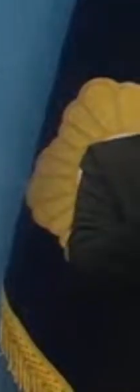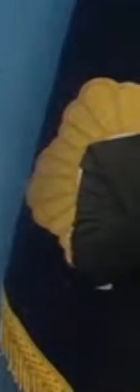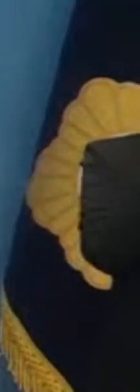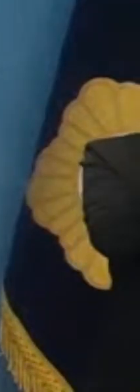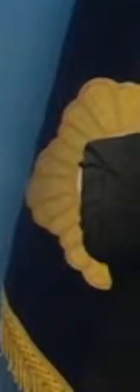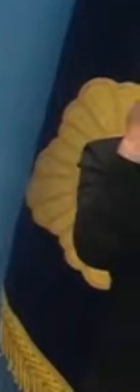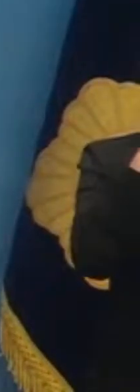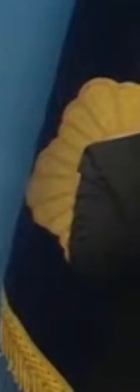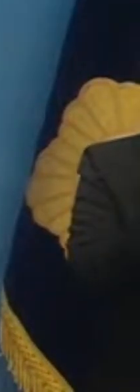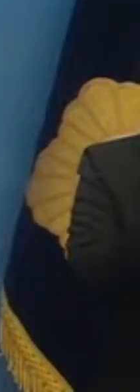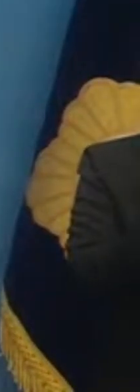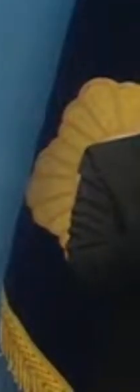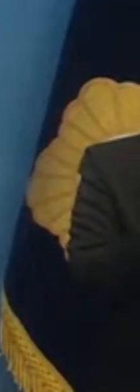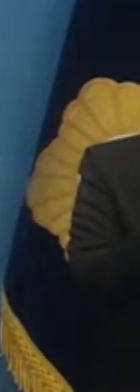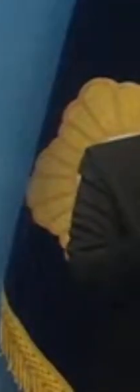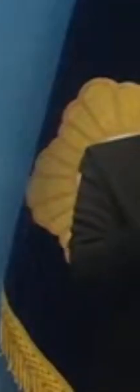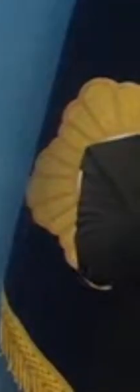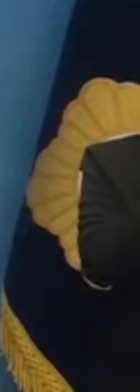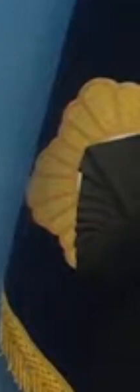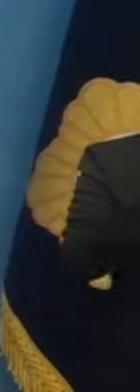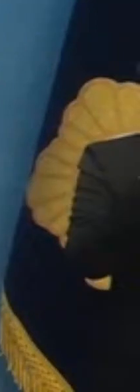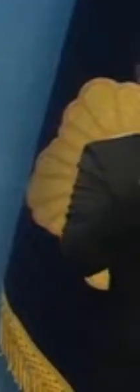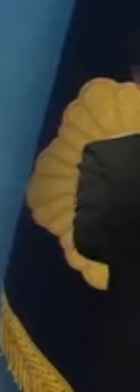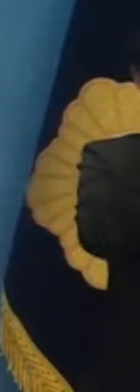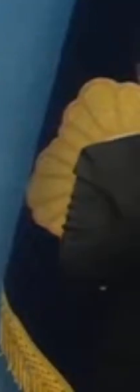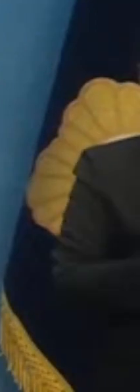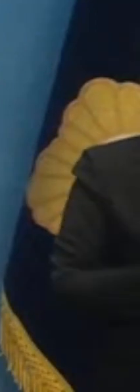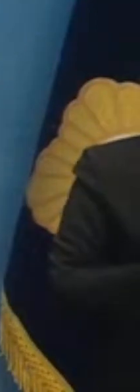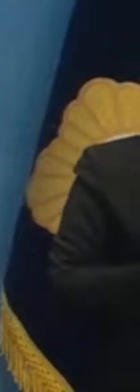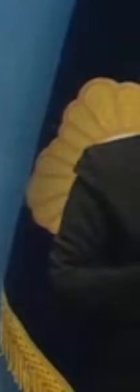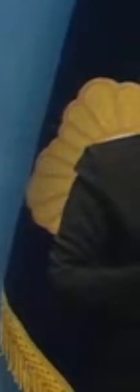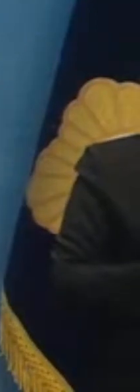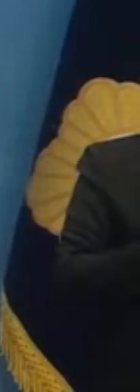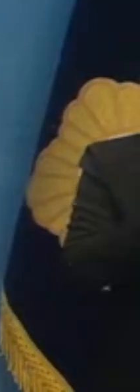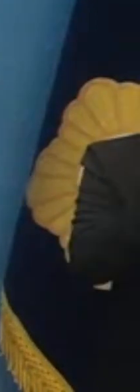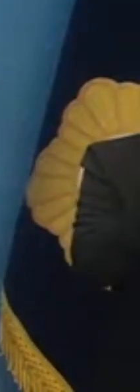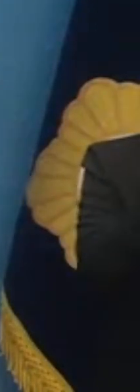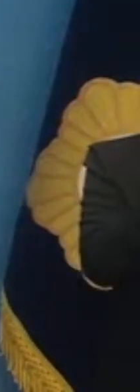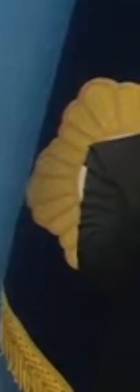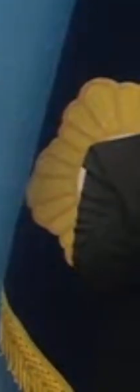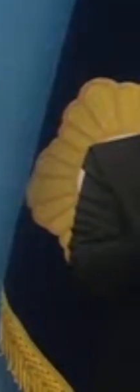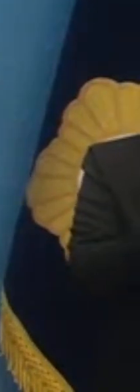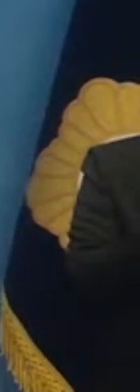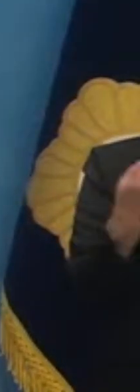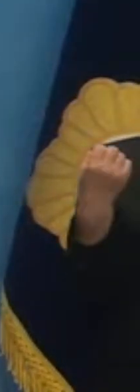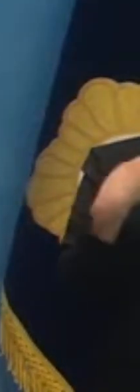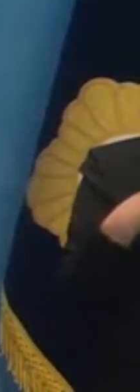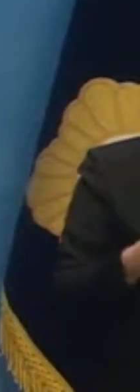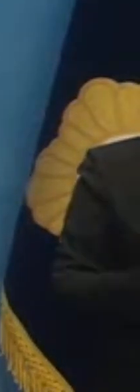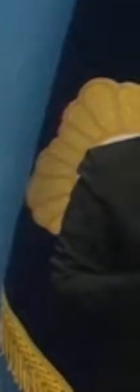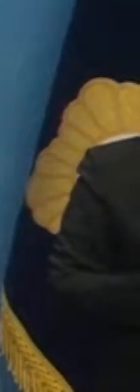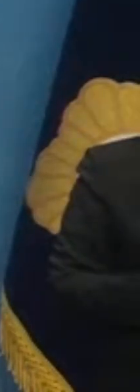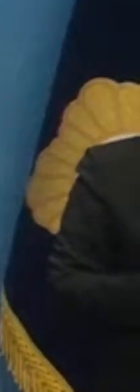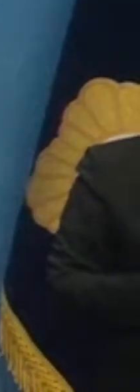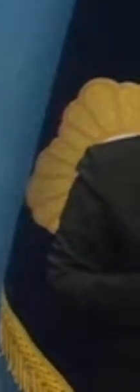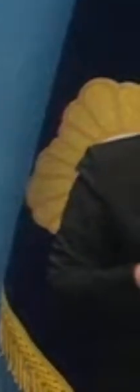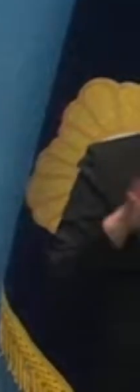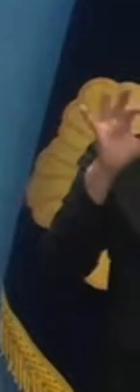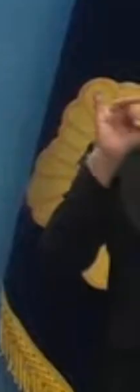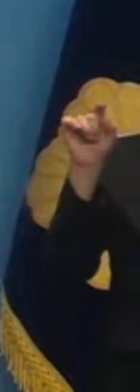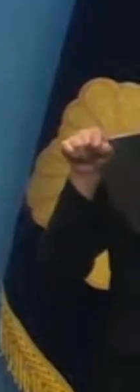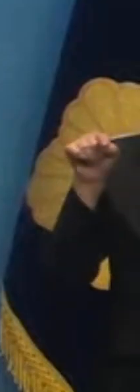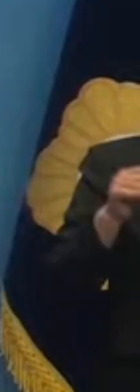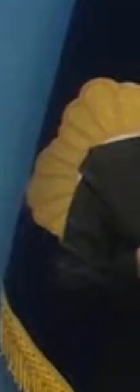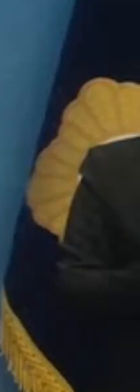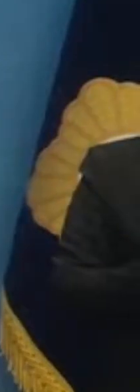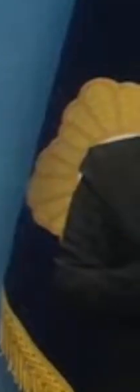웹자고에 대해 여기에 팩트가 어디 있습니까? 이러한 유치한 팩트체크 호소하지 마십시오 라고 했습니다. 이준석 후보는